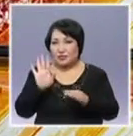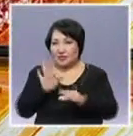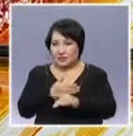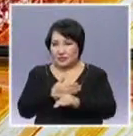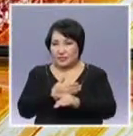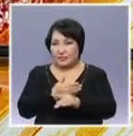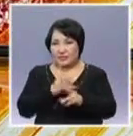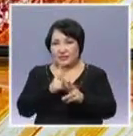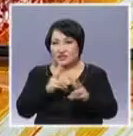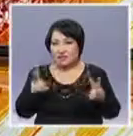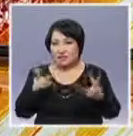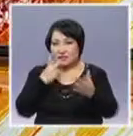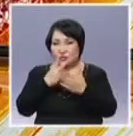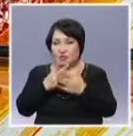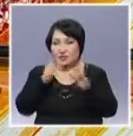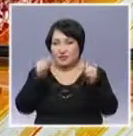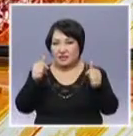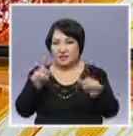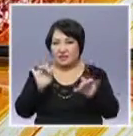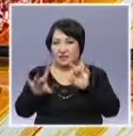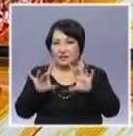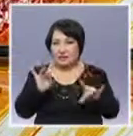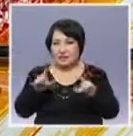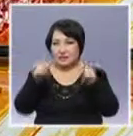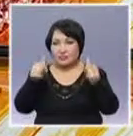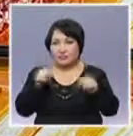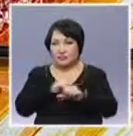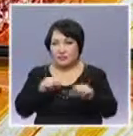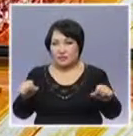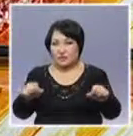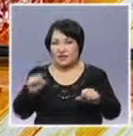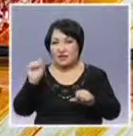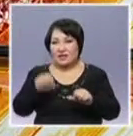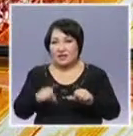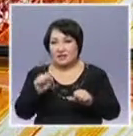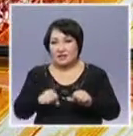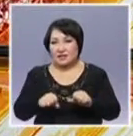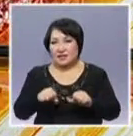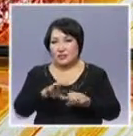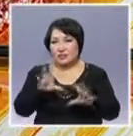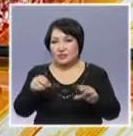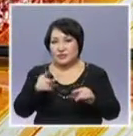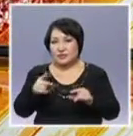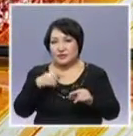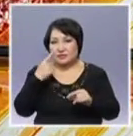болмайды. Ал енді жаңағы сыра бойынша айтылатын мәселе, бұл жерде мына